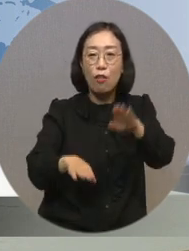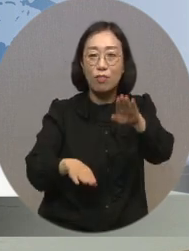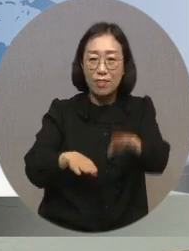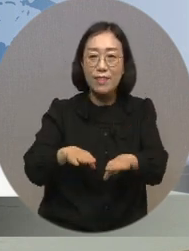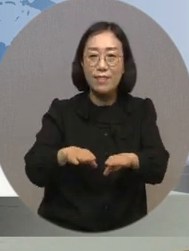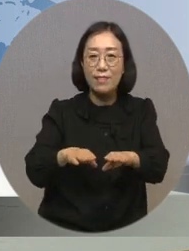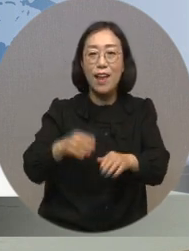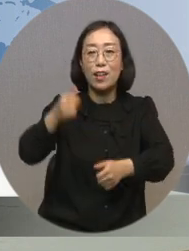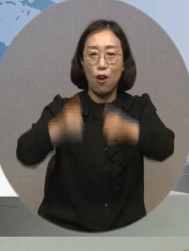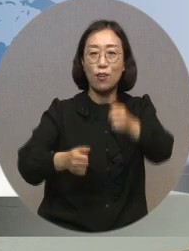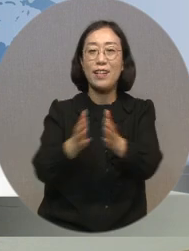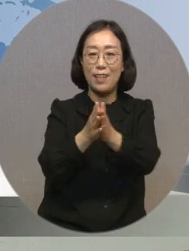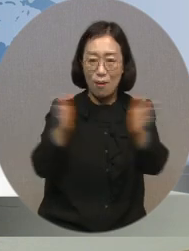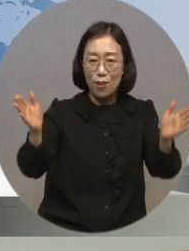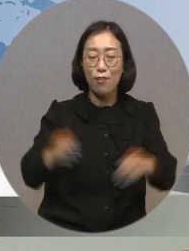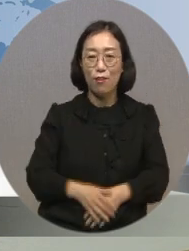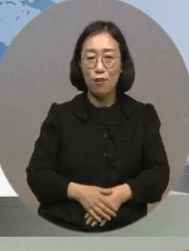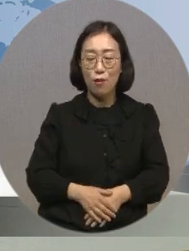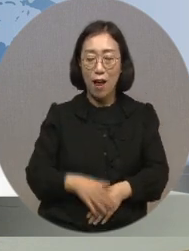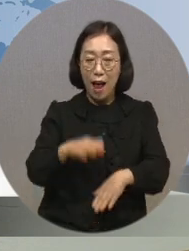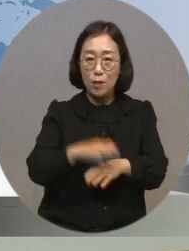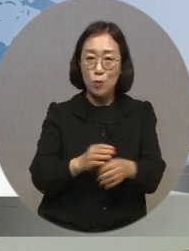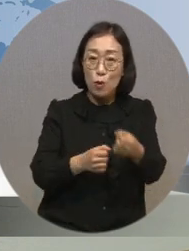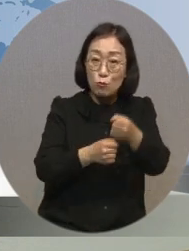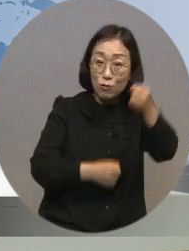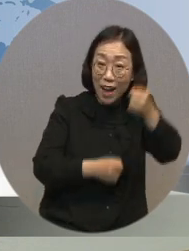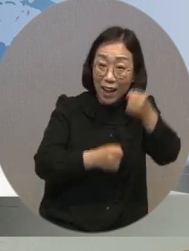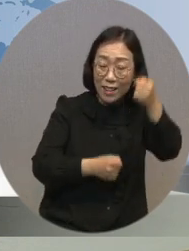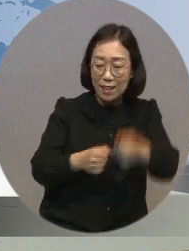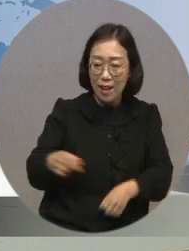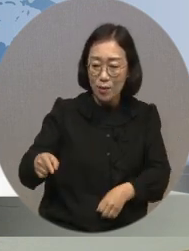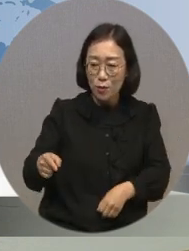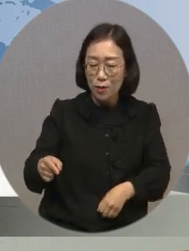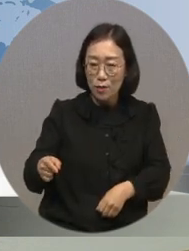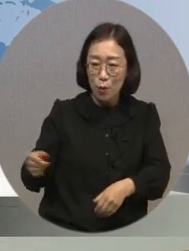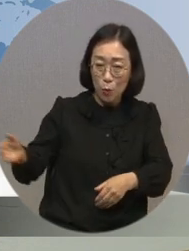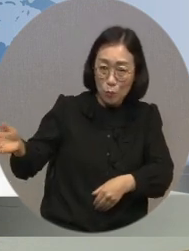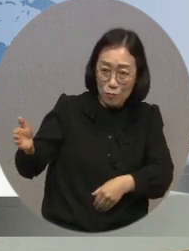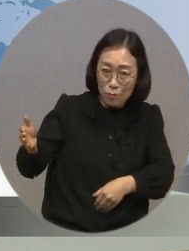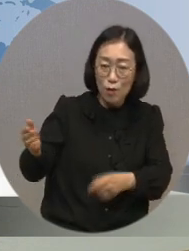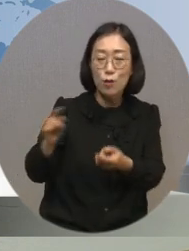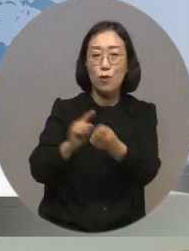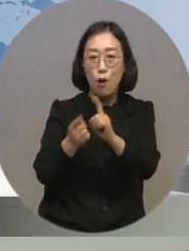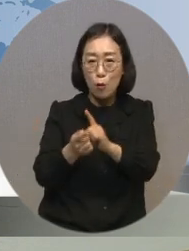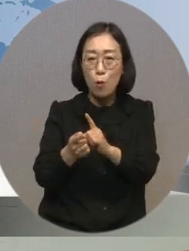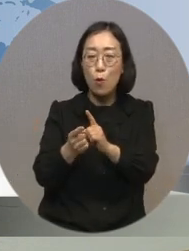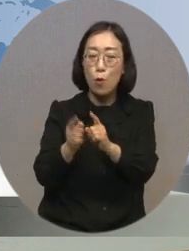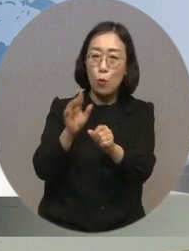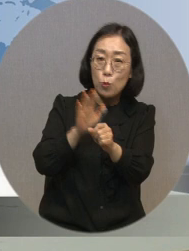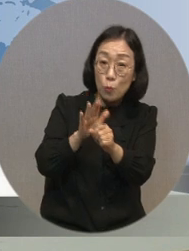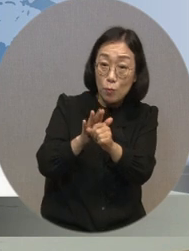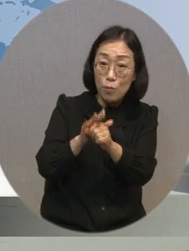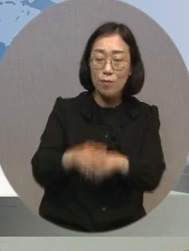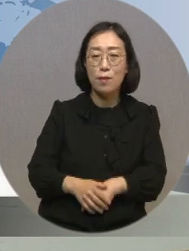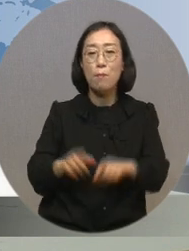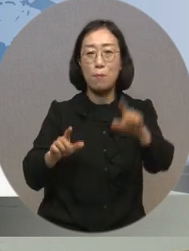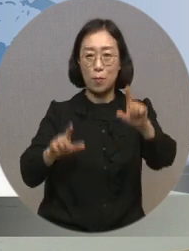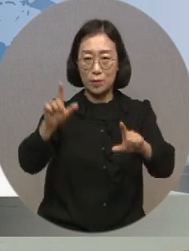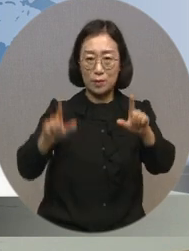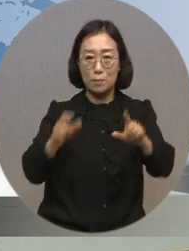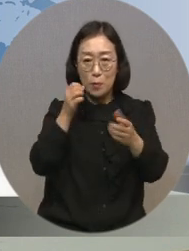열렸는데요. 한 손에는 우산을 들고 한 손으로는 서로를 챙기며 발을 맞춰 나가는 길, 정유정